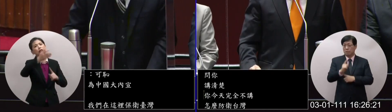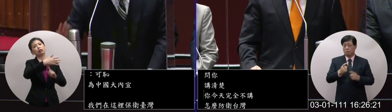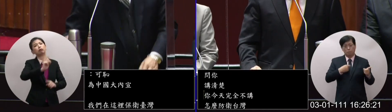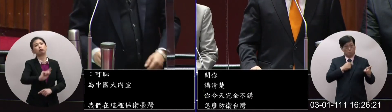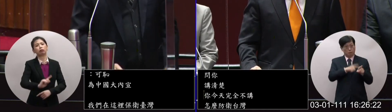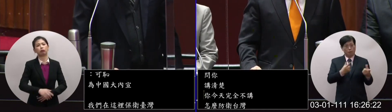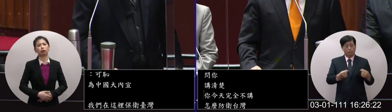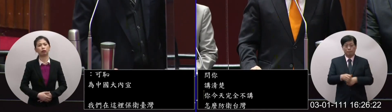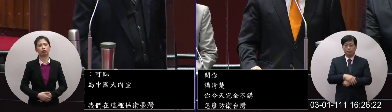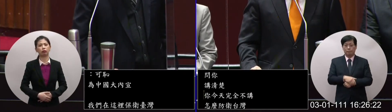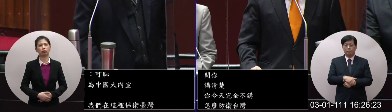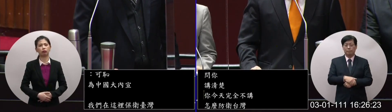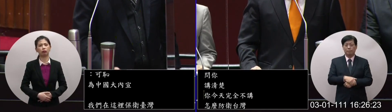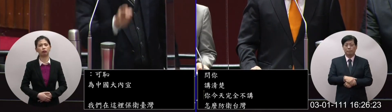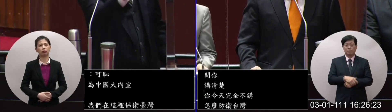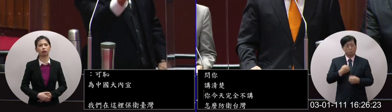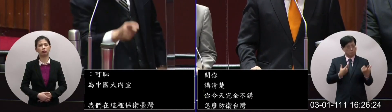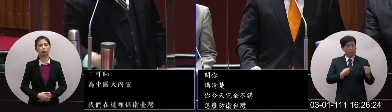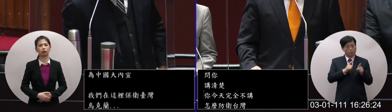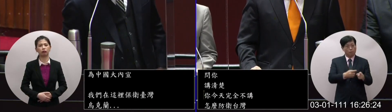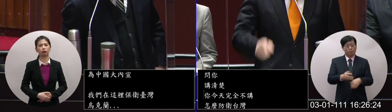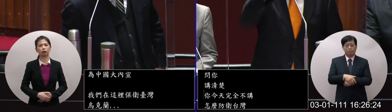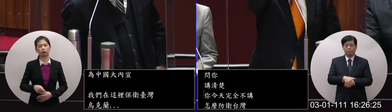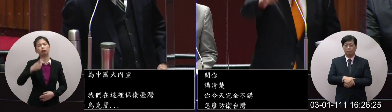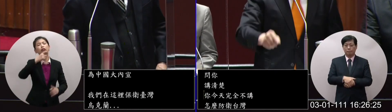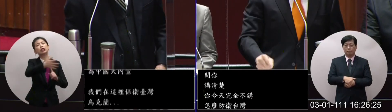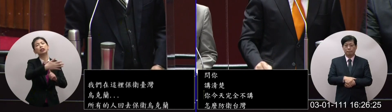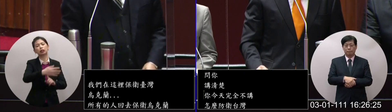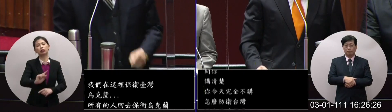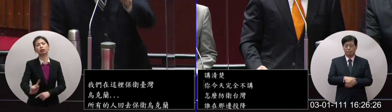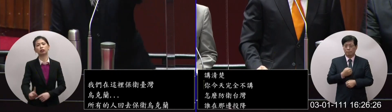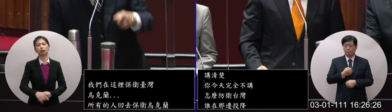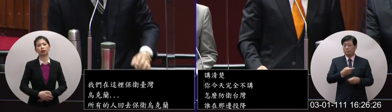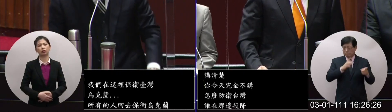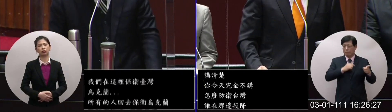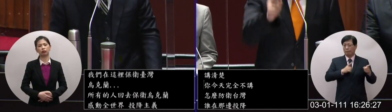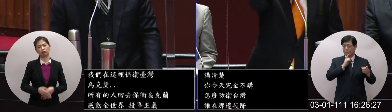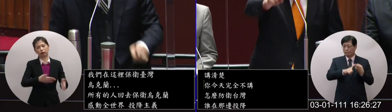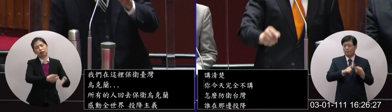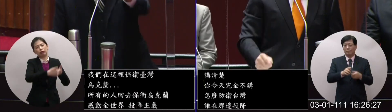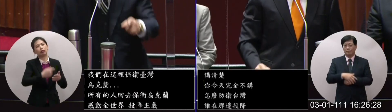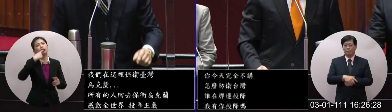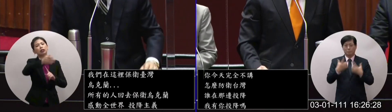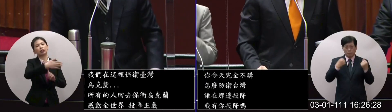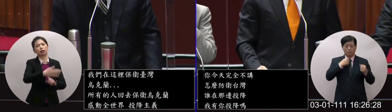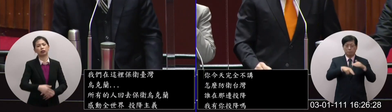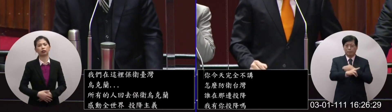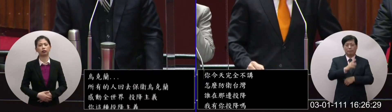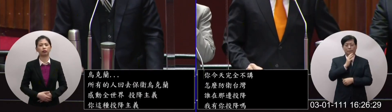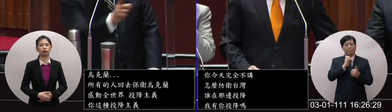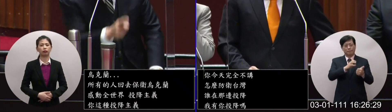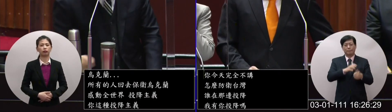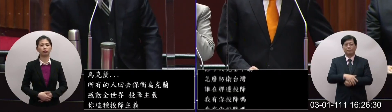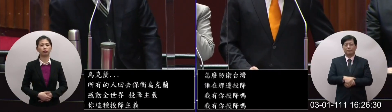投降吗？我要你投降吗？ 你这样投降主义， 你这样才像投降。 你这样投降主义， 一个就是你跑掉。 可耻！ 我告